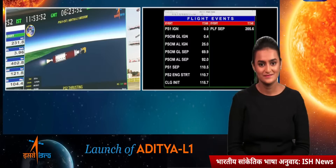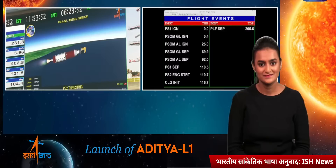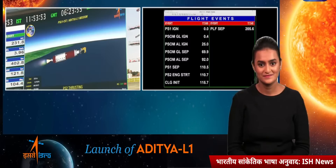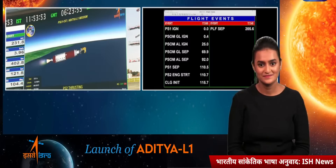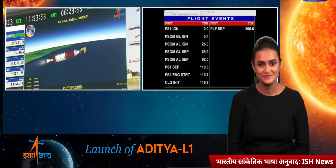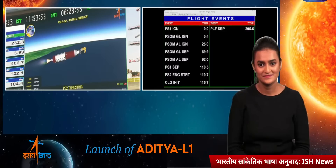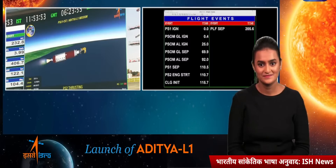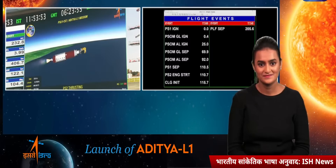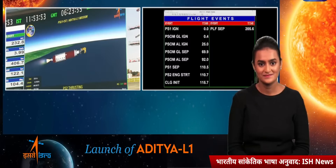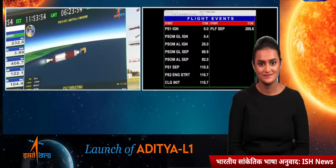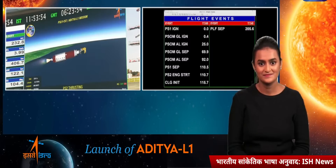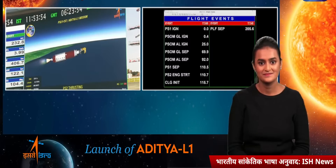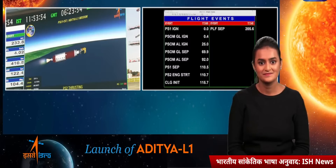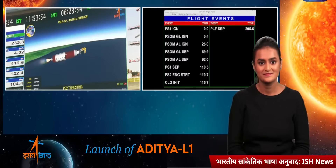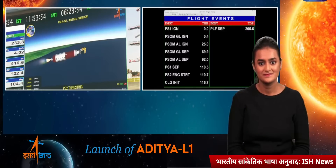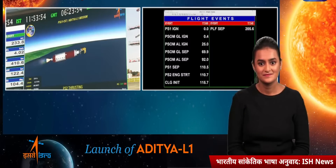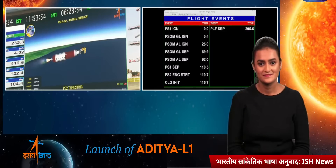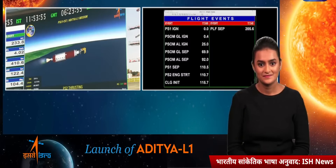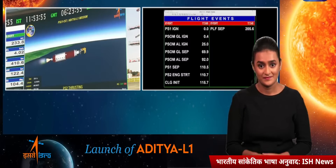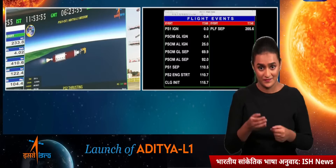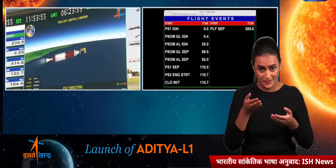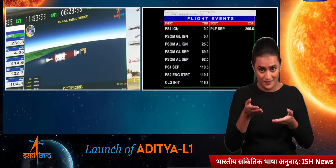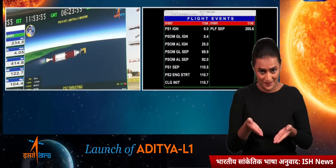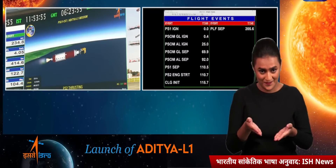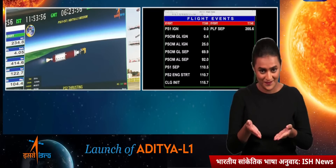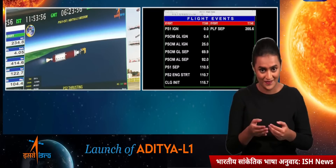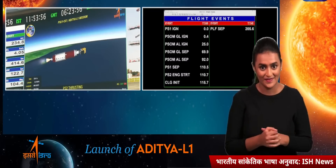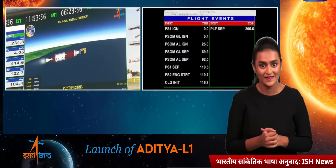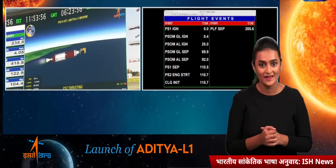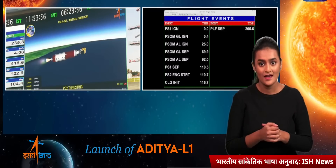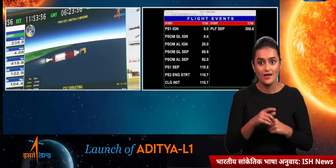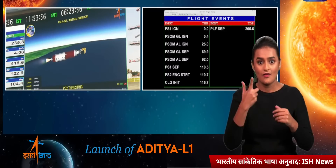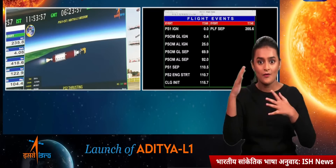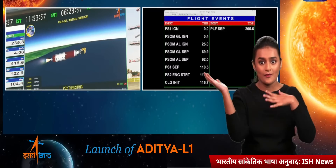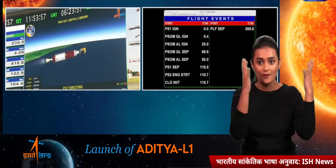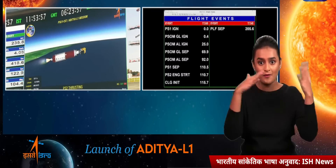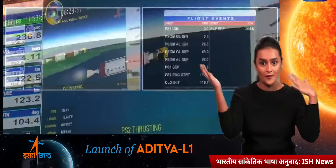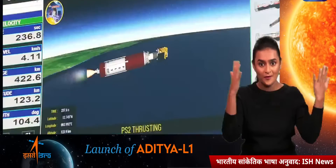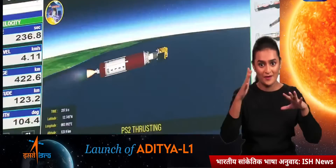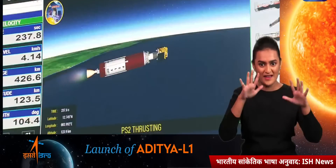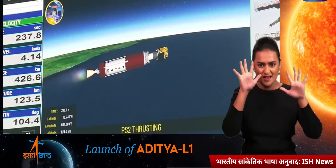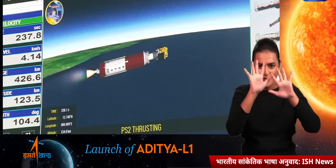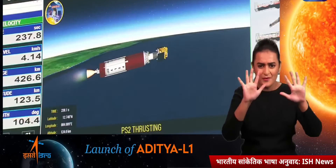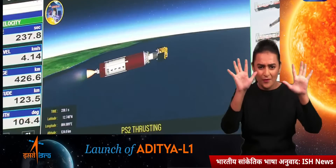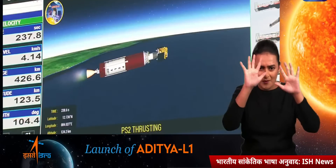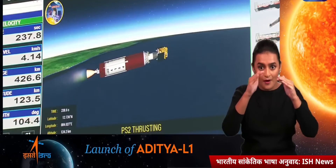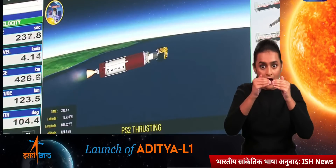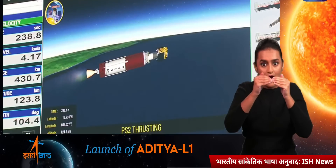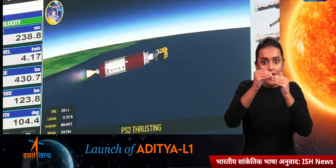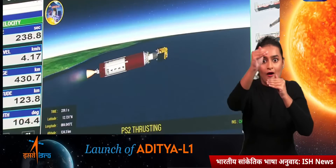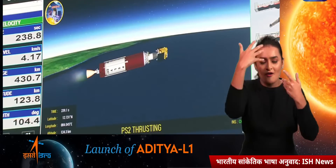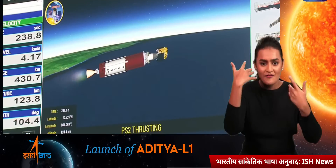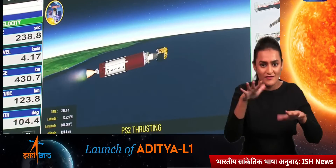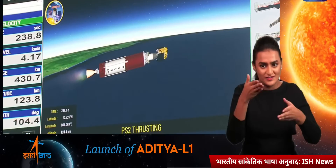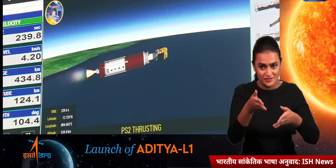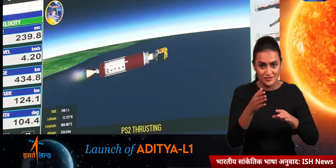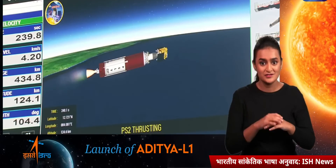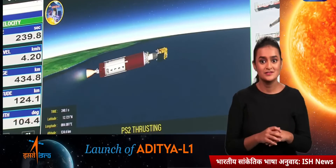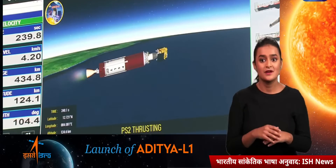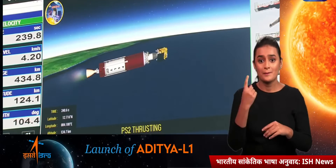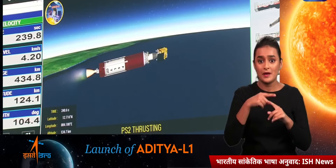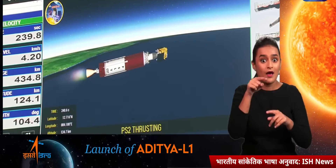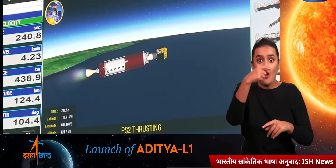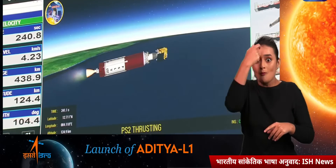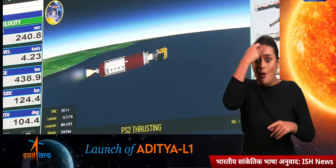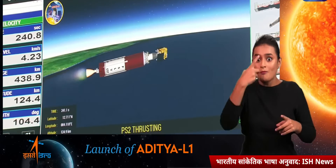जी हाँ, यान अब घने वातावरण से बाहर जा चुका है, इसलिए ऊष्मा कवच की जरूरत नहीं रह जाती है और इस कारण